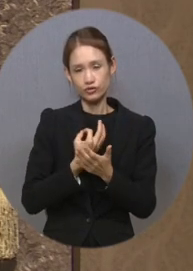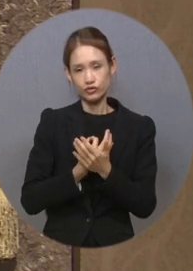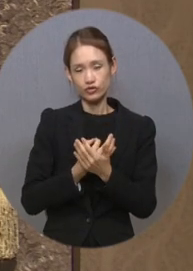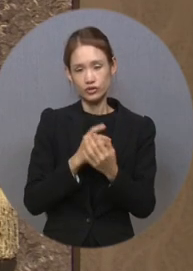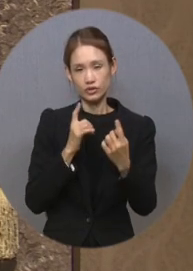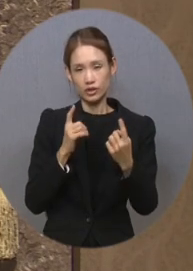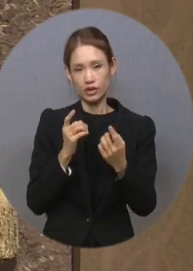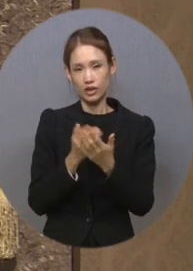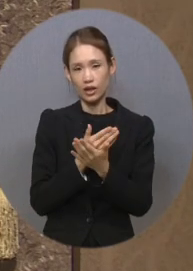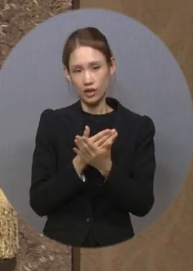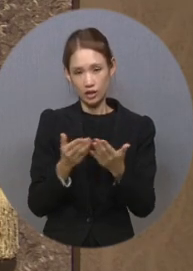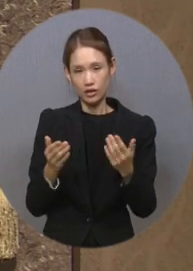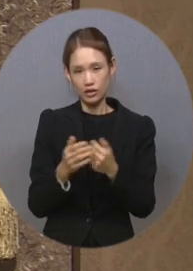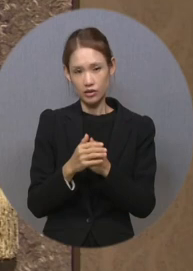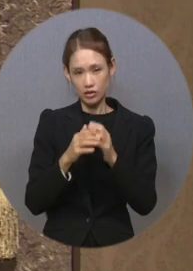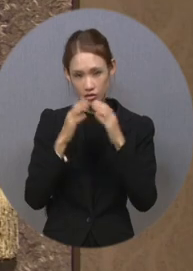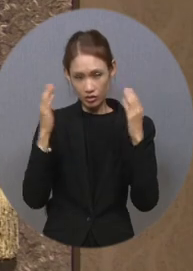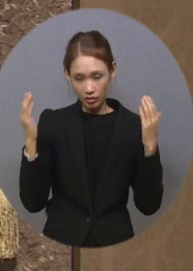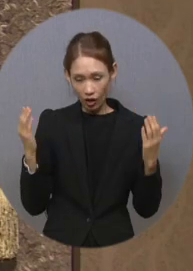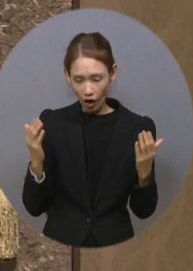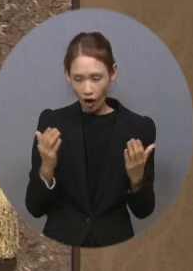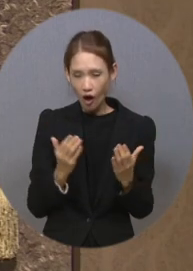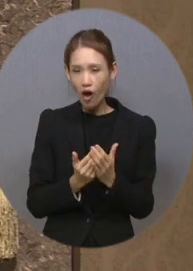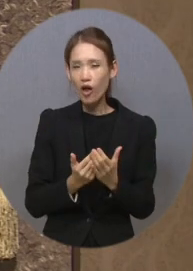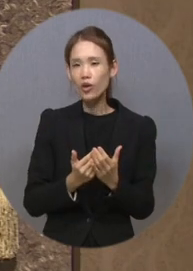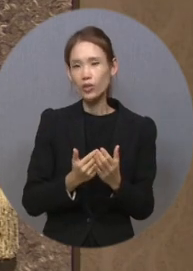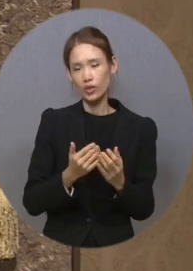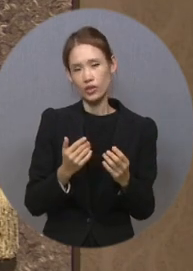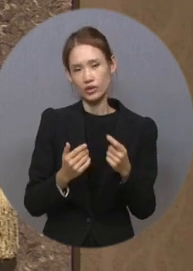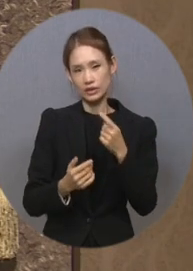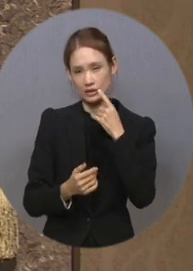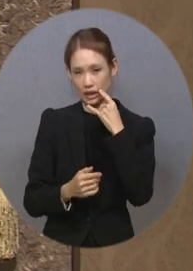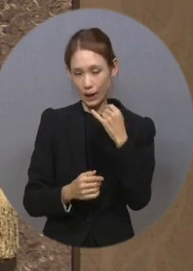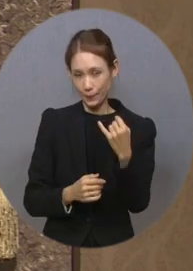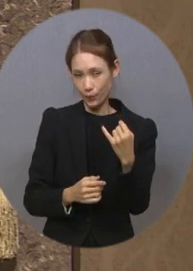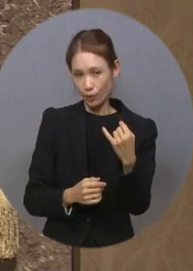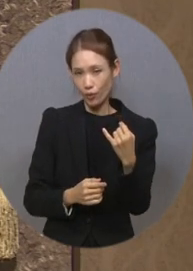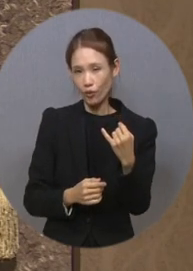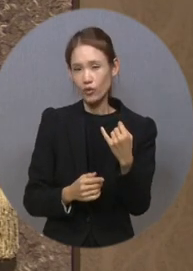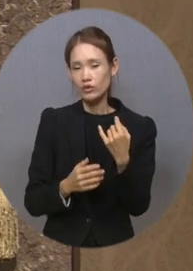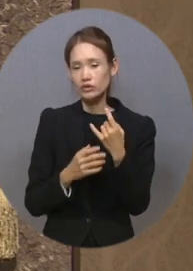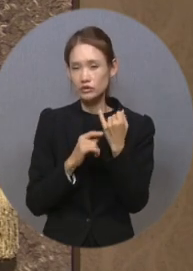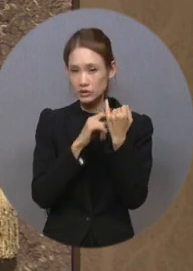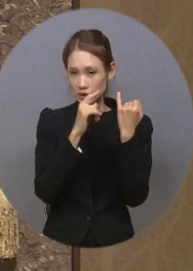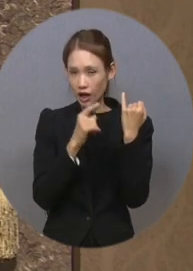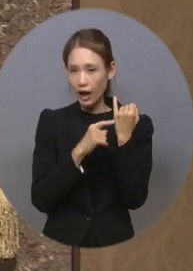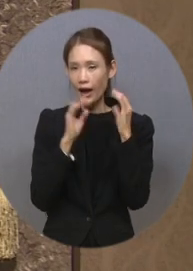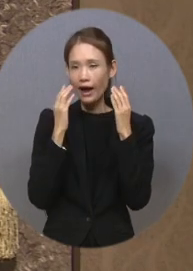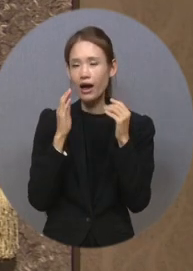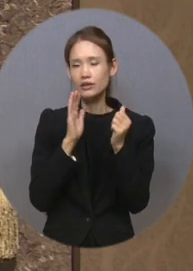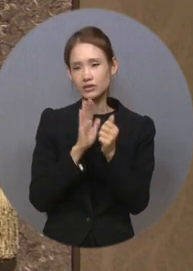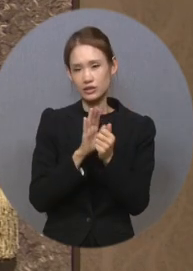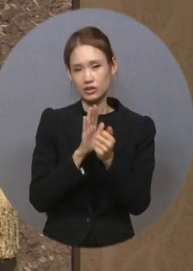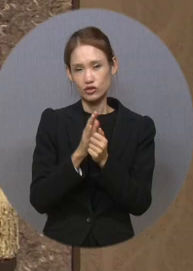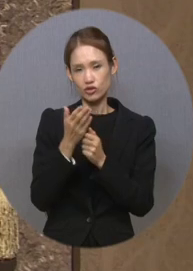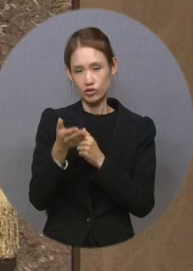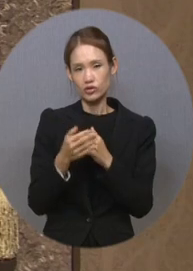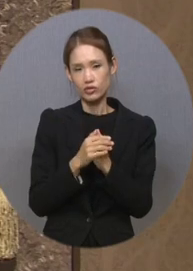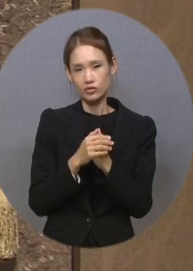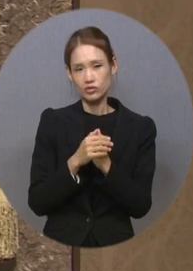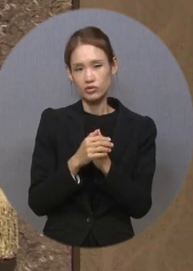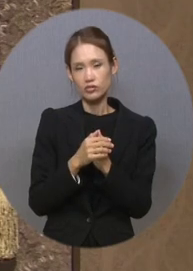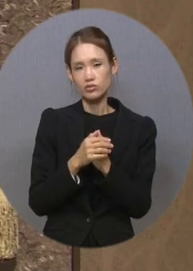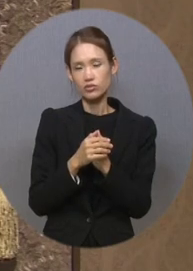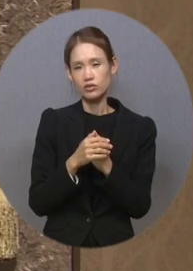대상을 가렸습니다만 전 전원에게 다 산모 신생아 지원을 한다든지 또 우리